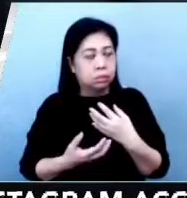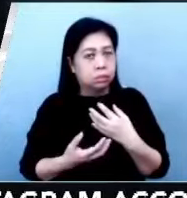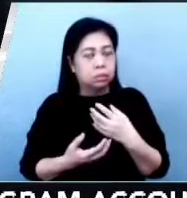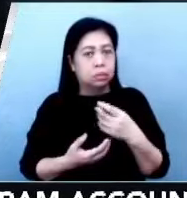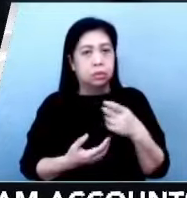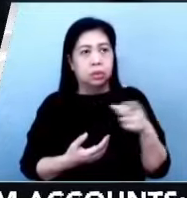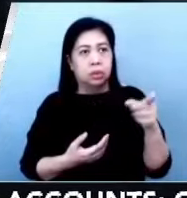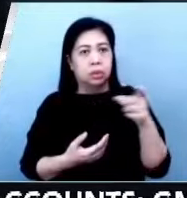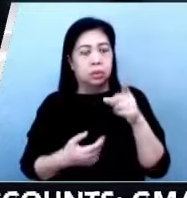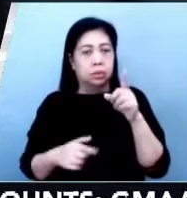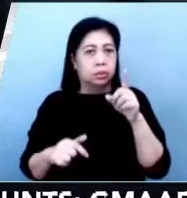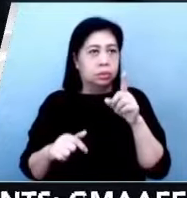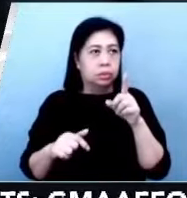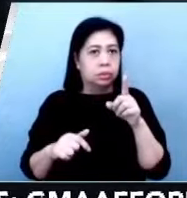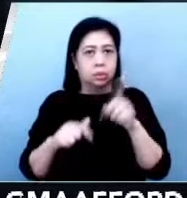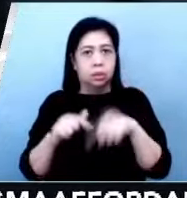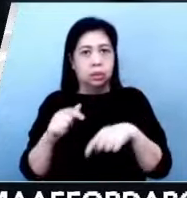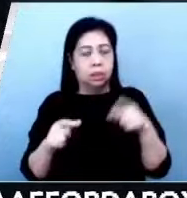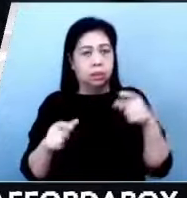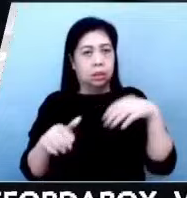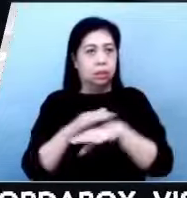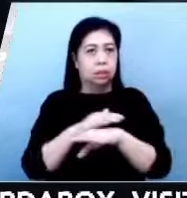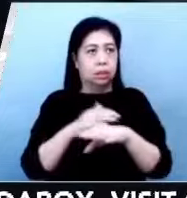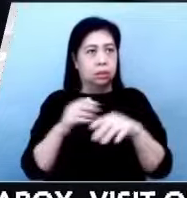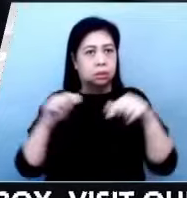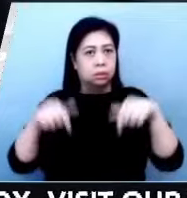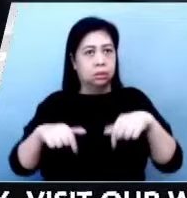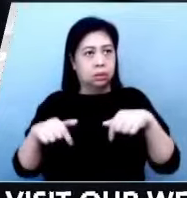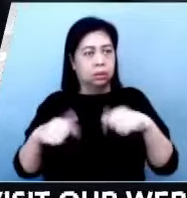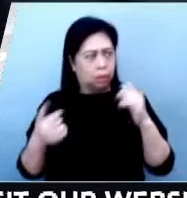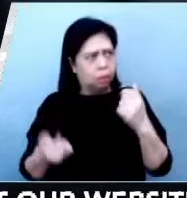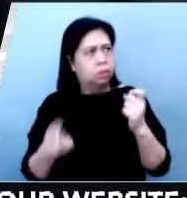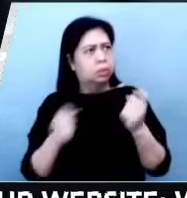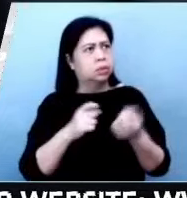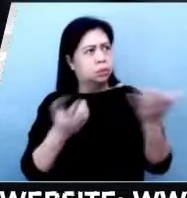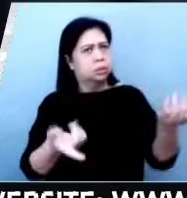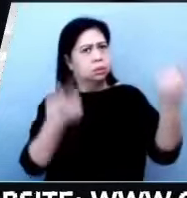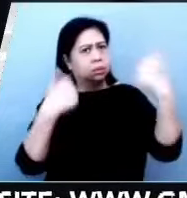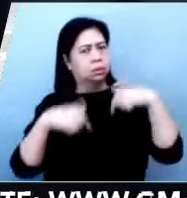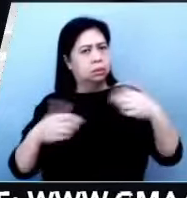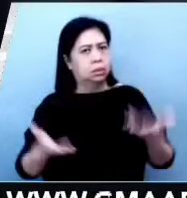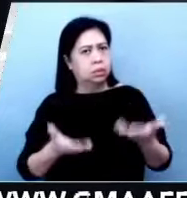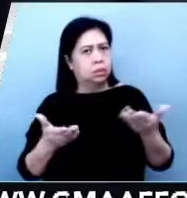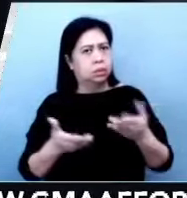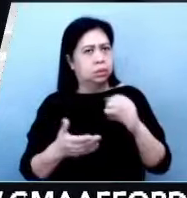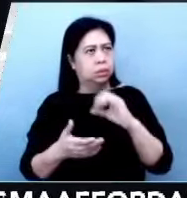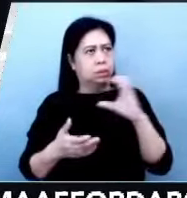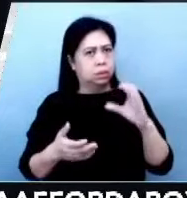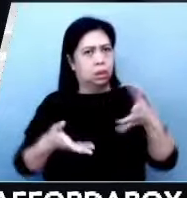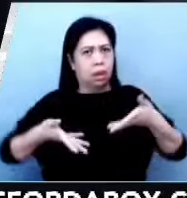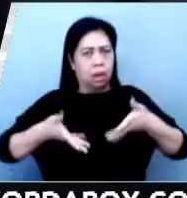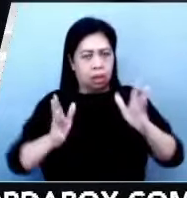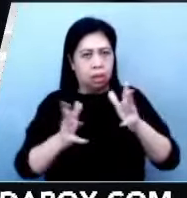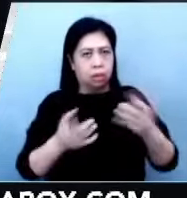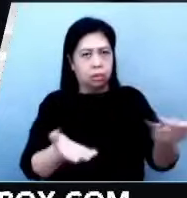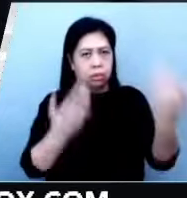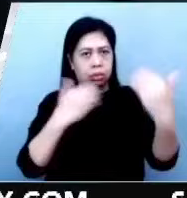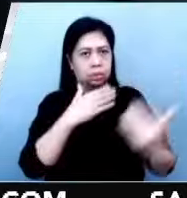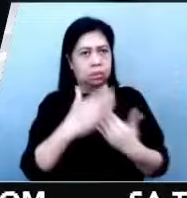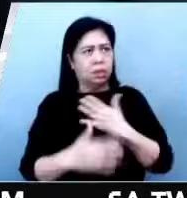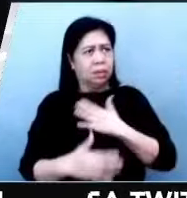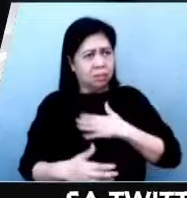pwedeng, hindi sila pwedeng pumasok, at ngayon nagbago yung ihip ng hangin, pumayag na kayo na pumasok, please tell